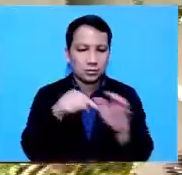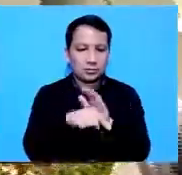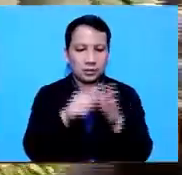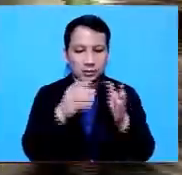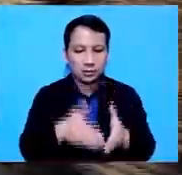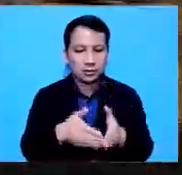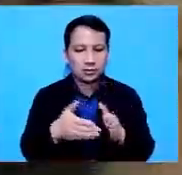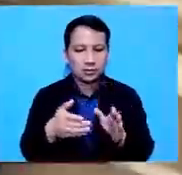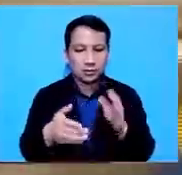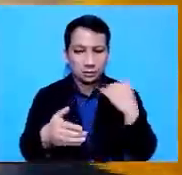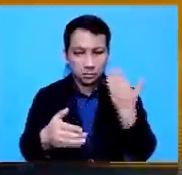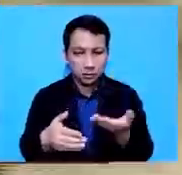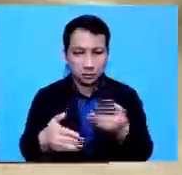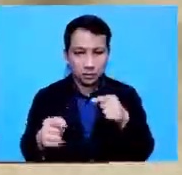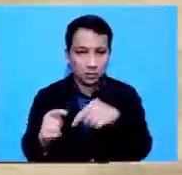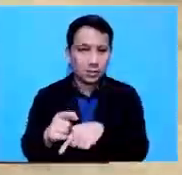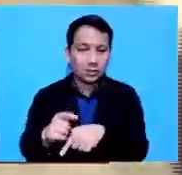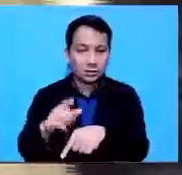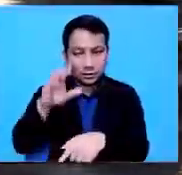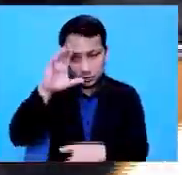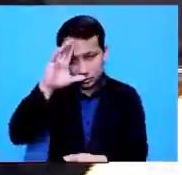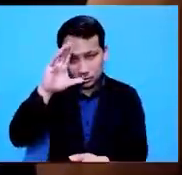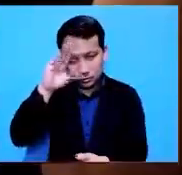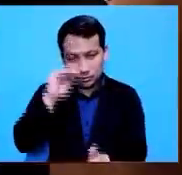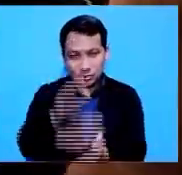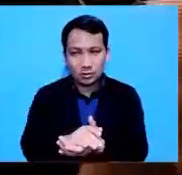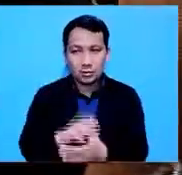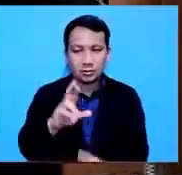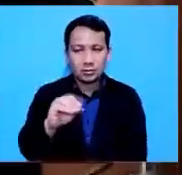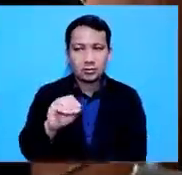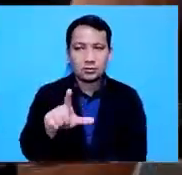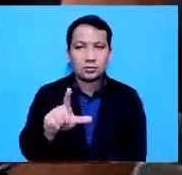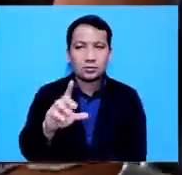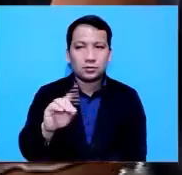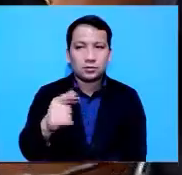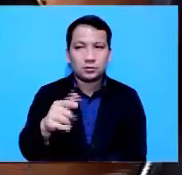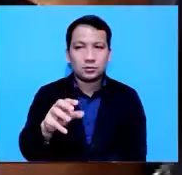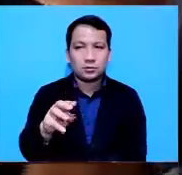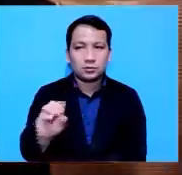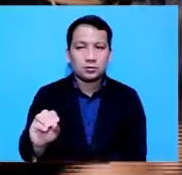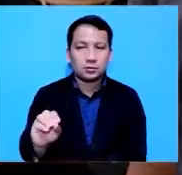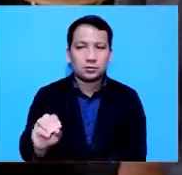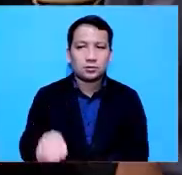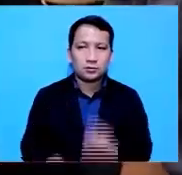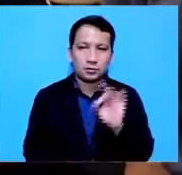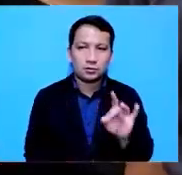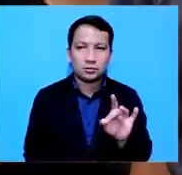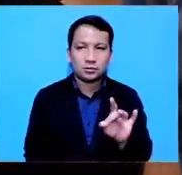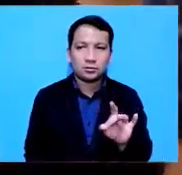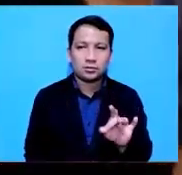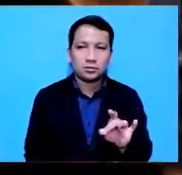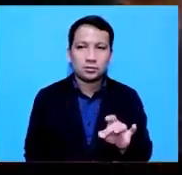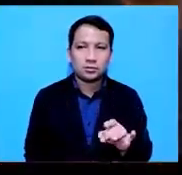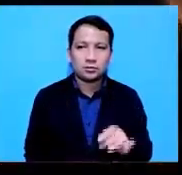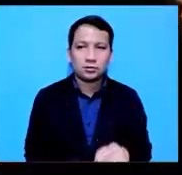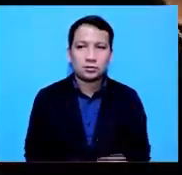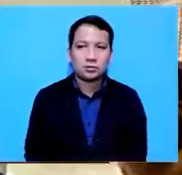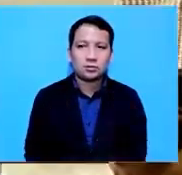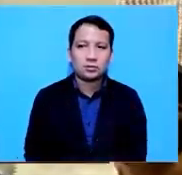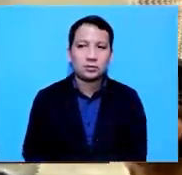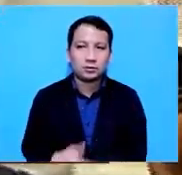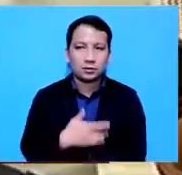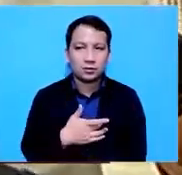sa kanyang mister na si Negros Oriental Governor Roel Degamo at walong iba pa. Wala, mahirap